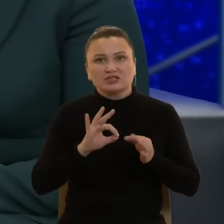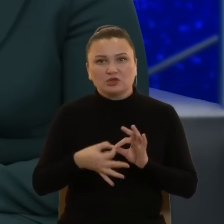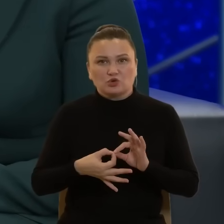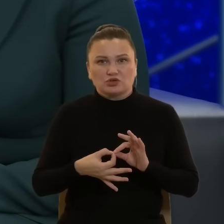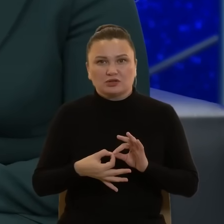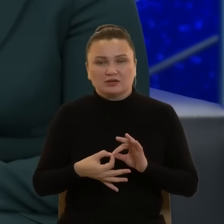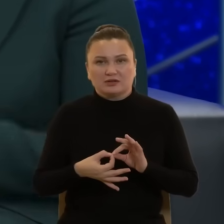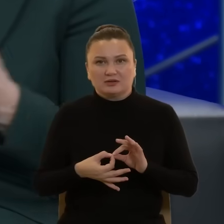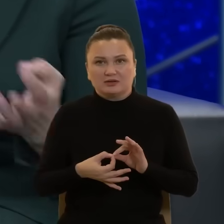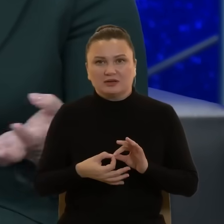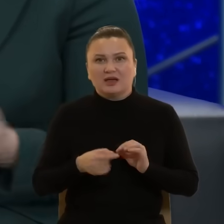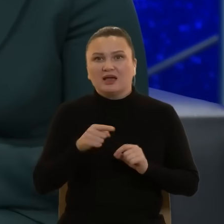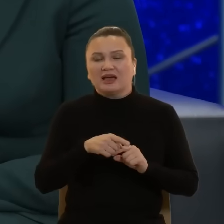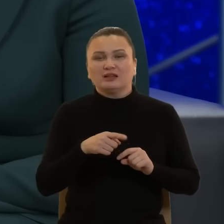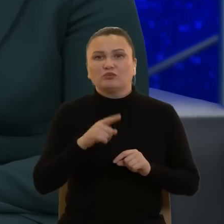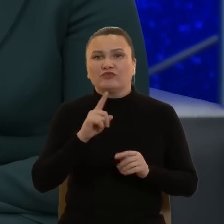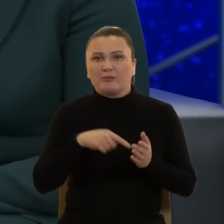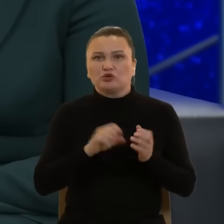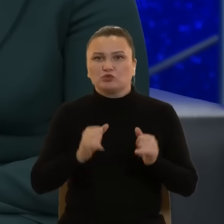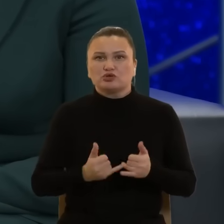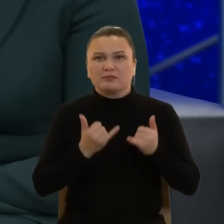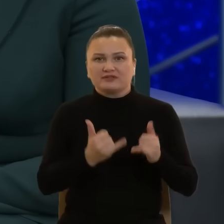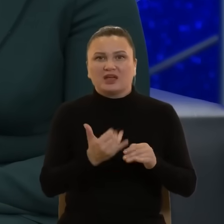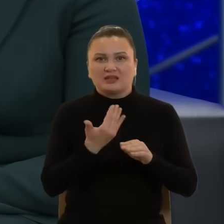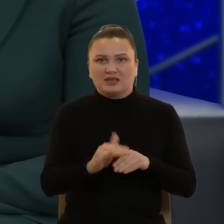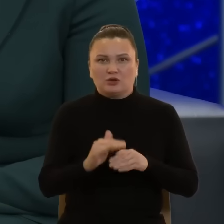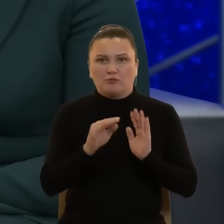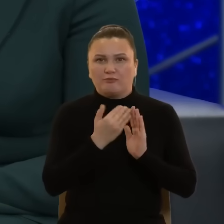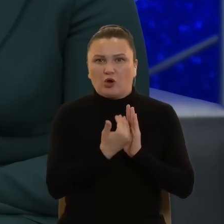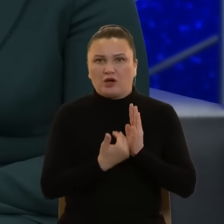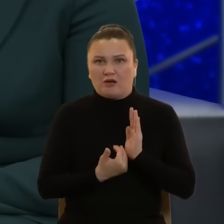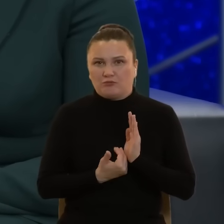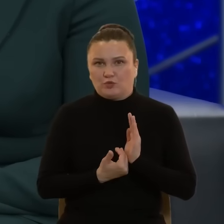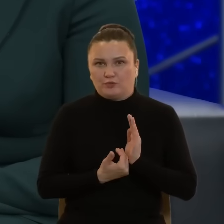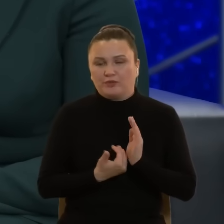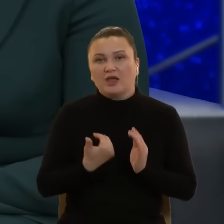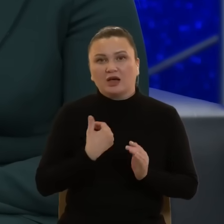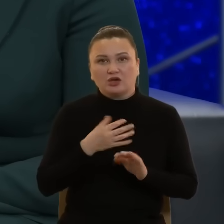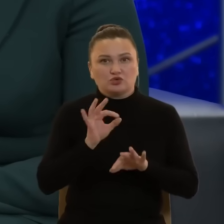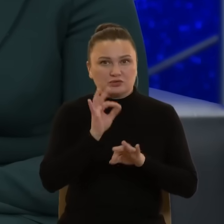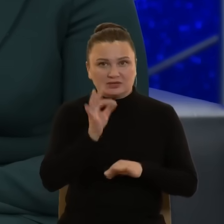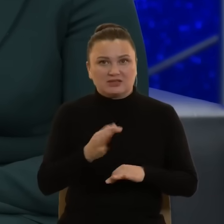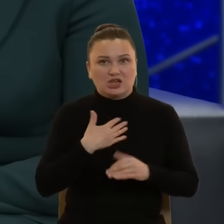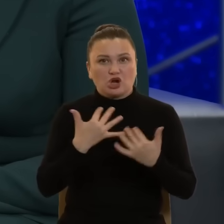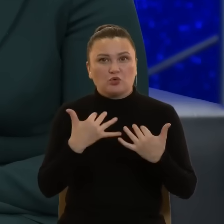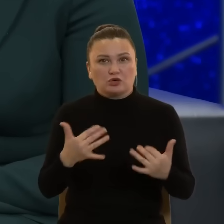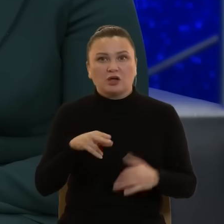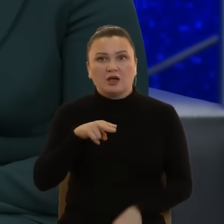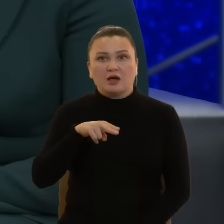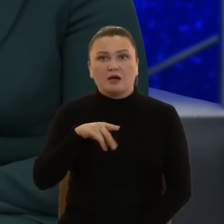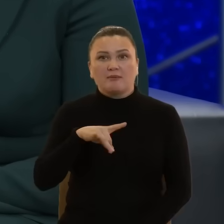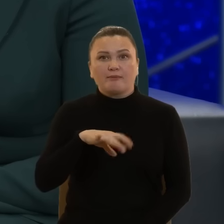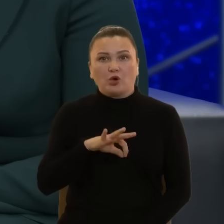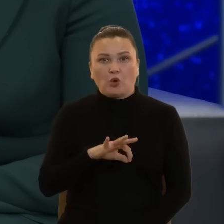сложный. Мне кажется, вот ему можно даже отдельную программу посвятить. Хочу напомнить нашей аудитории, что пробиотики –